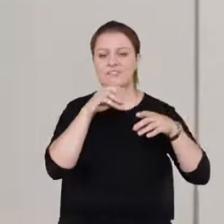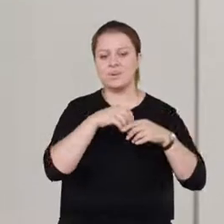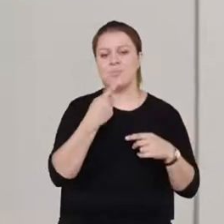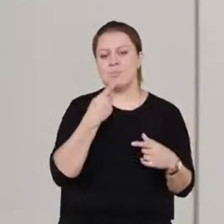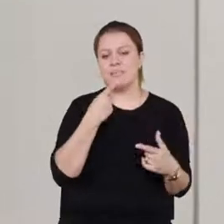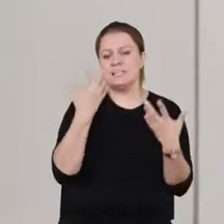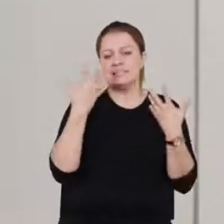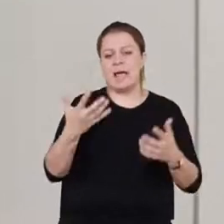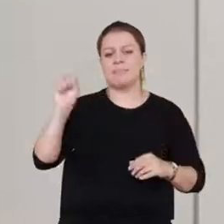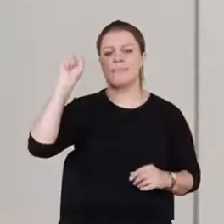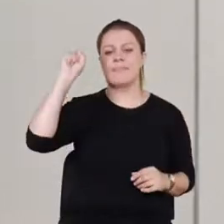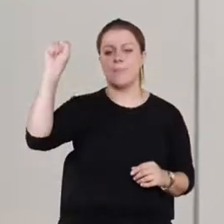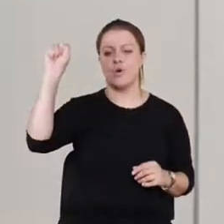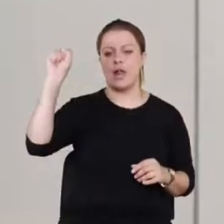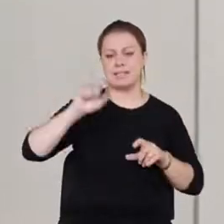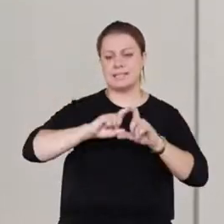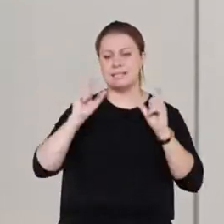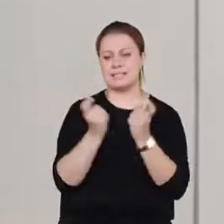demokratycznej republice,